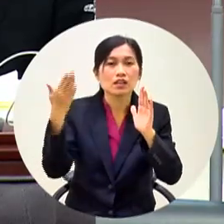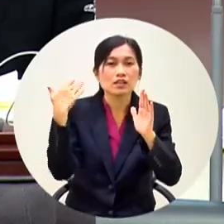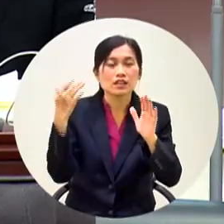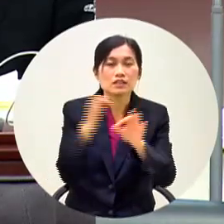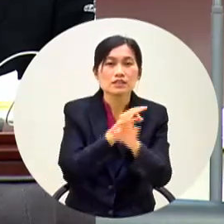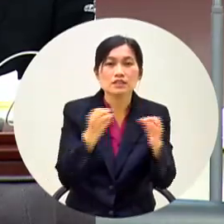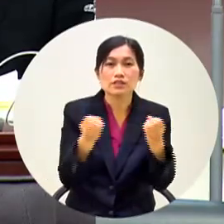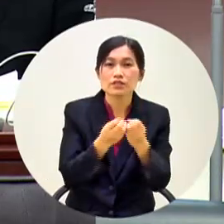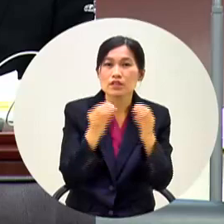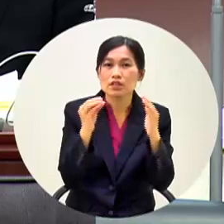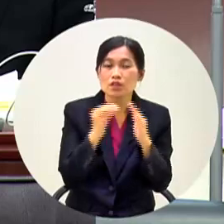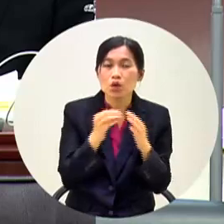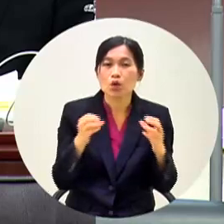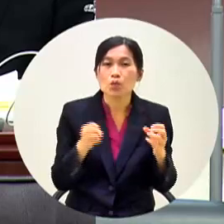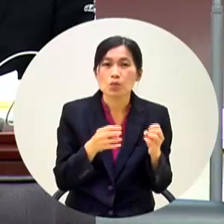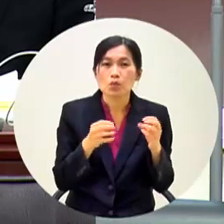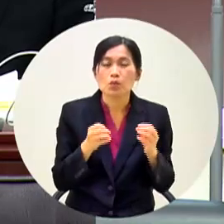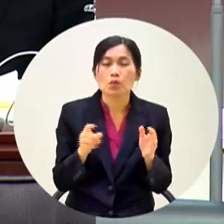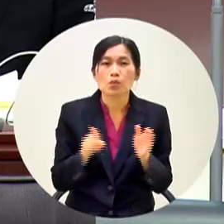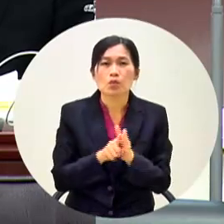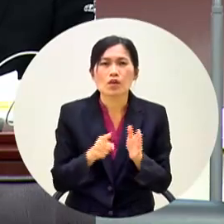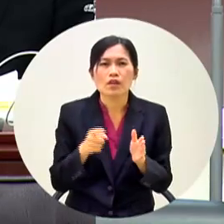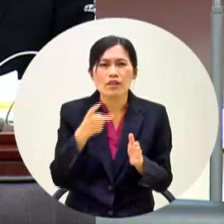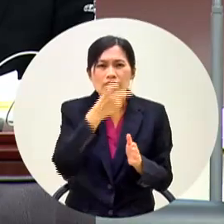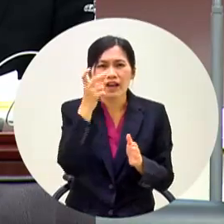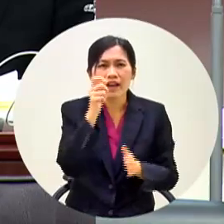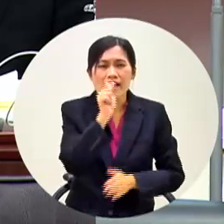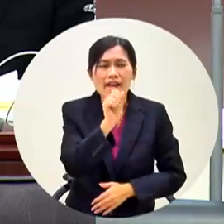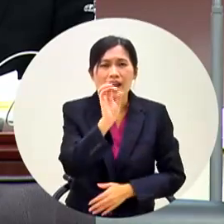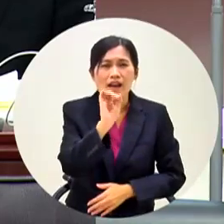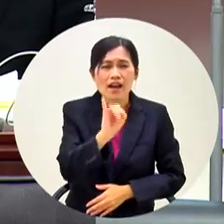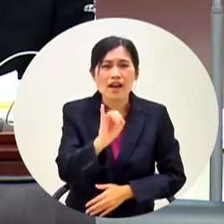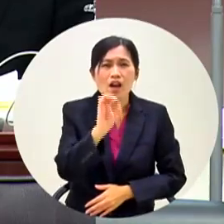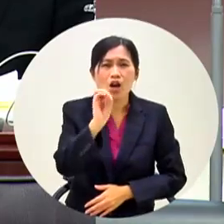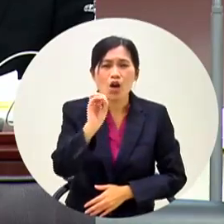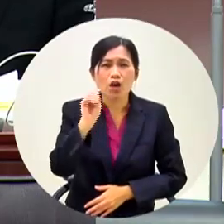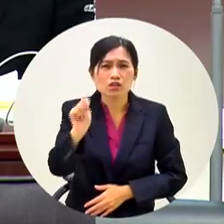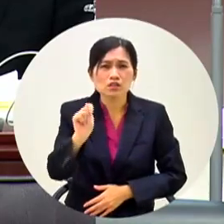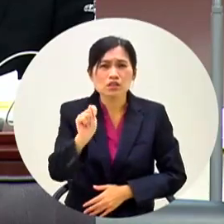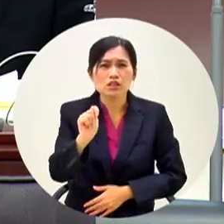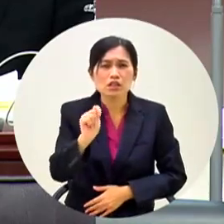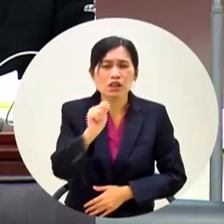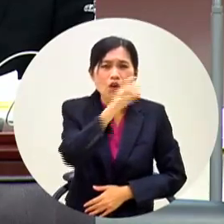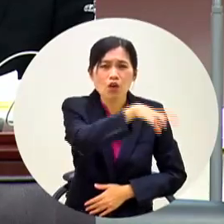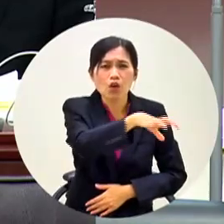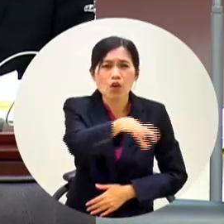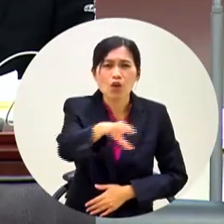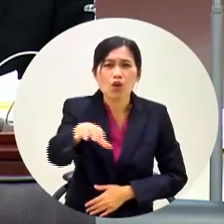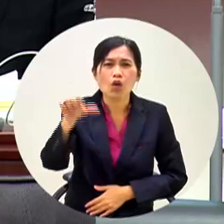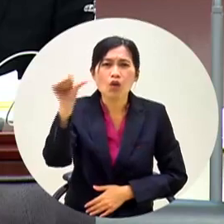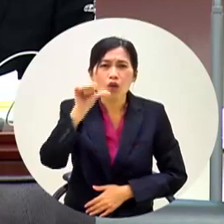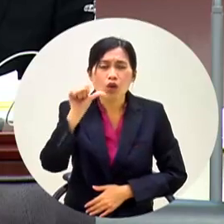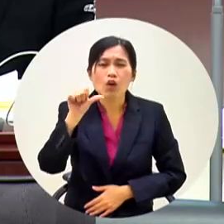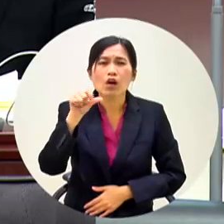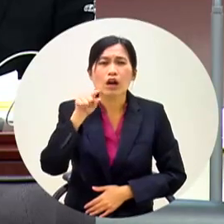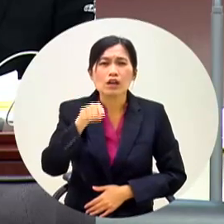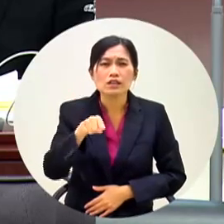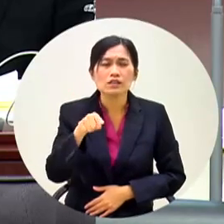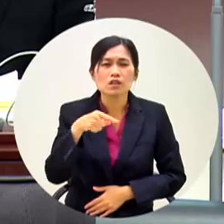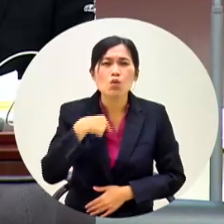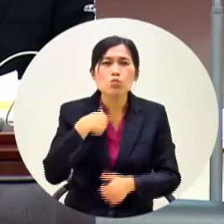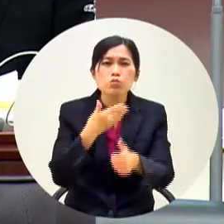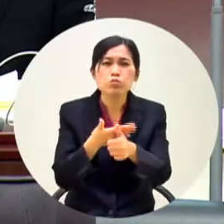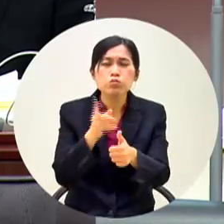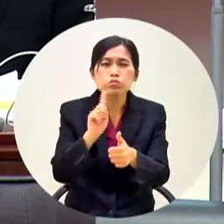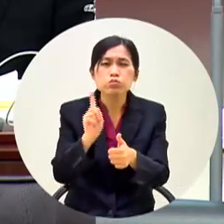局讨论的时候发现我们的 AIOT 放在其实是放在五个位置的点上面，那这些东西事实上我们提供的是